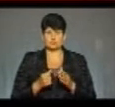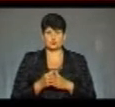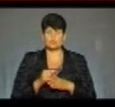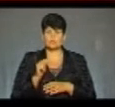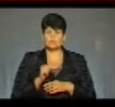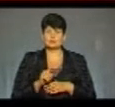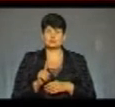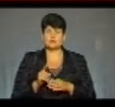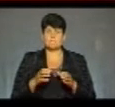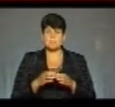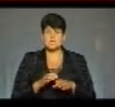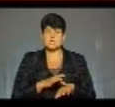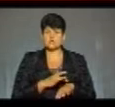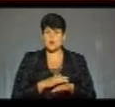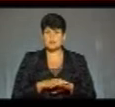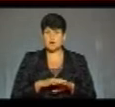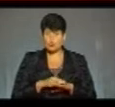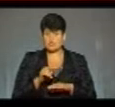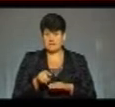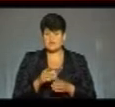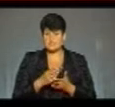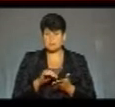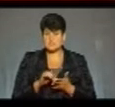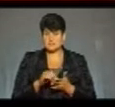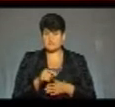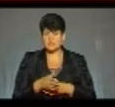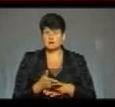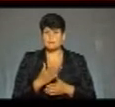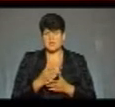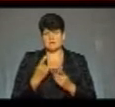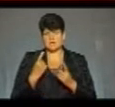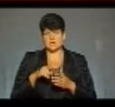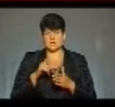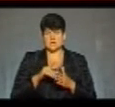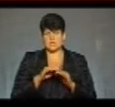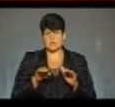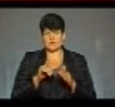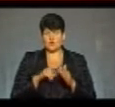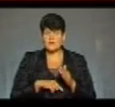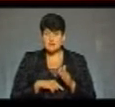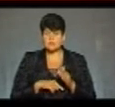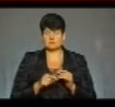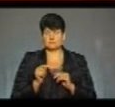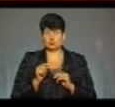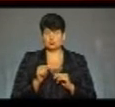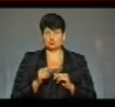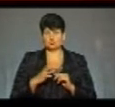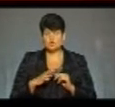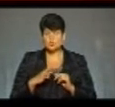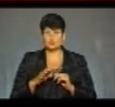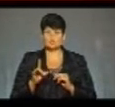Те, що партія «Слуга народу», а він, зокрема, як її представник, також має досить високий рівень довіри. Тому очікуємо,